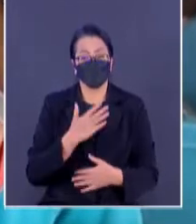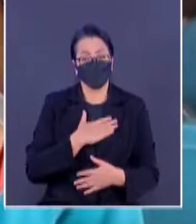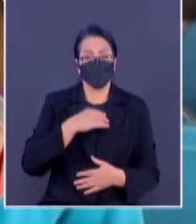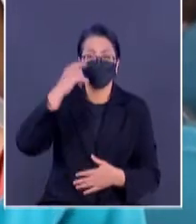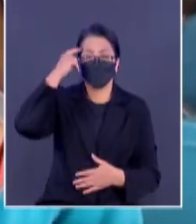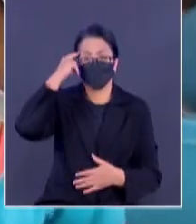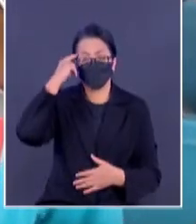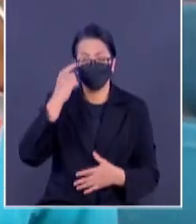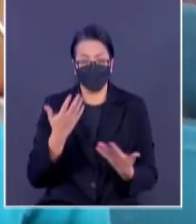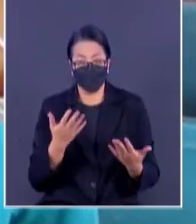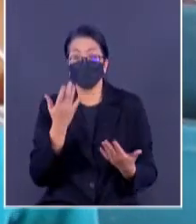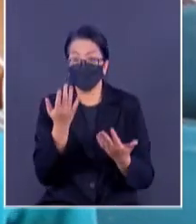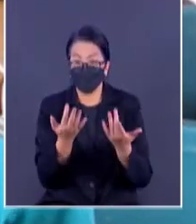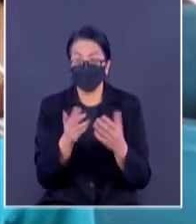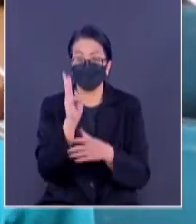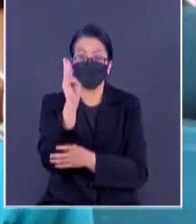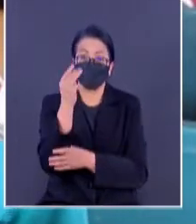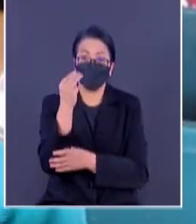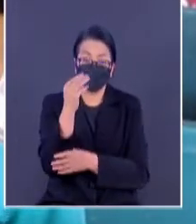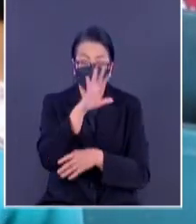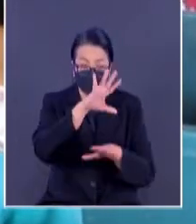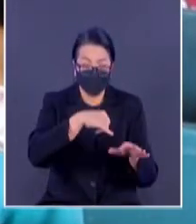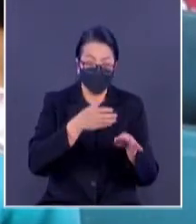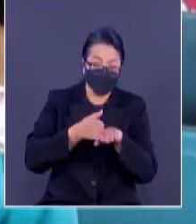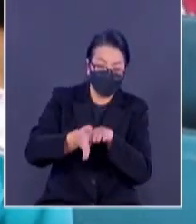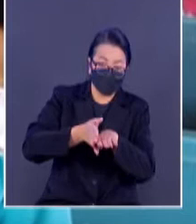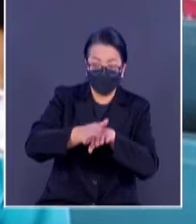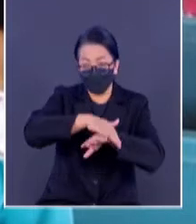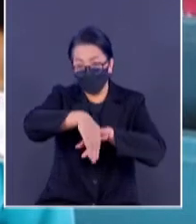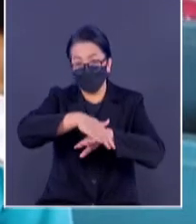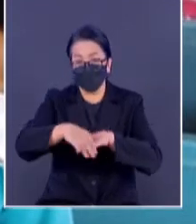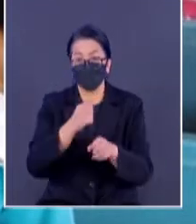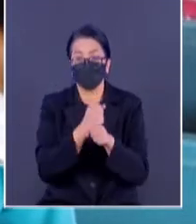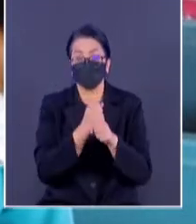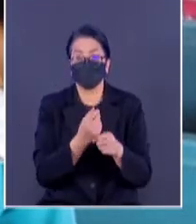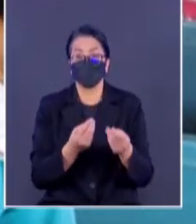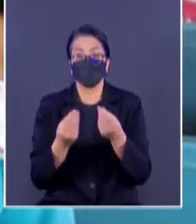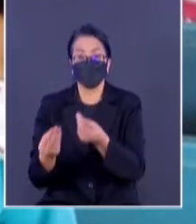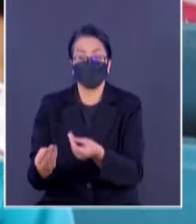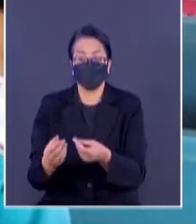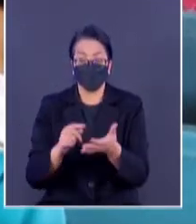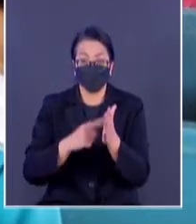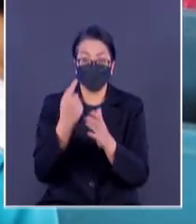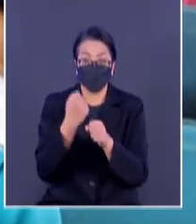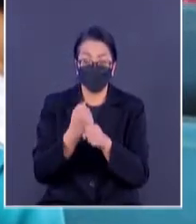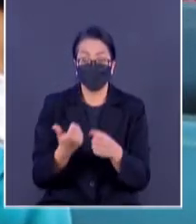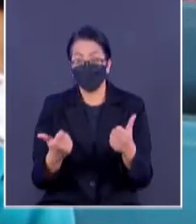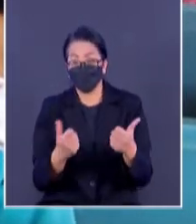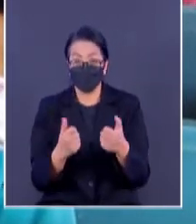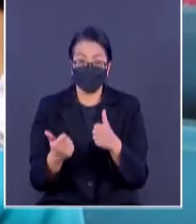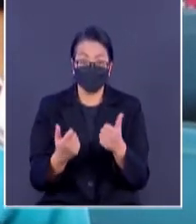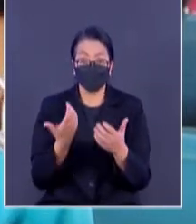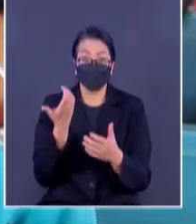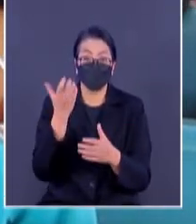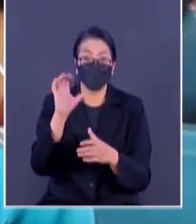ความคิดมีไอเดียขึ้นมาว่าเดี๋ยวหาไม้หาอะไรมาทำไหมครับแบบนี้ครับแล้วเริ่มทำพอเริ่มทำก็โพสในเฟซเ